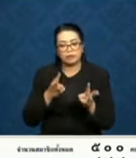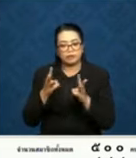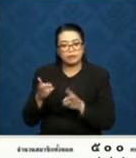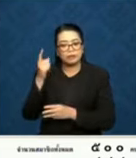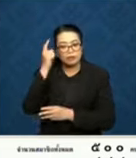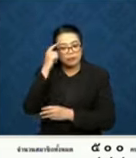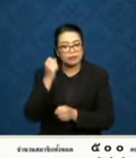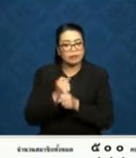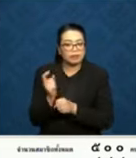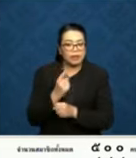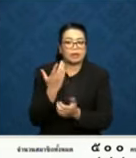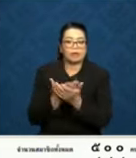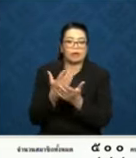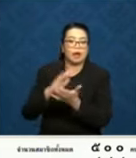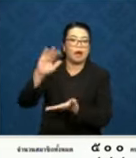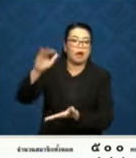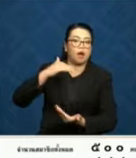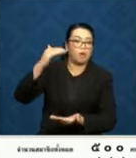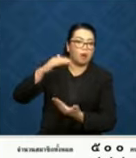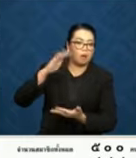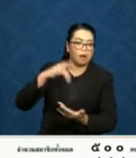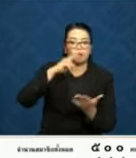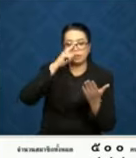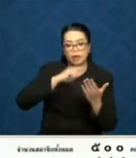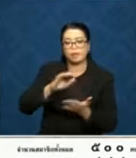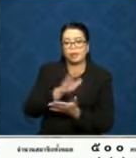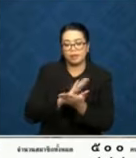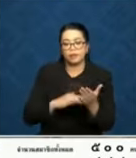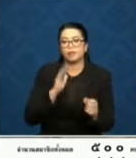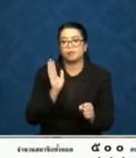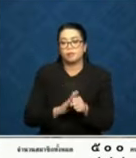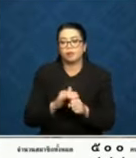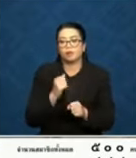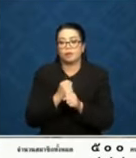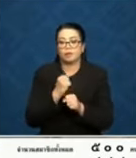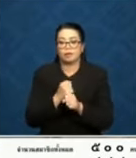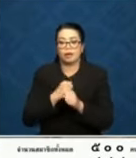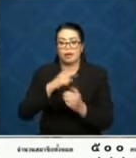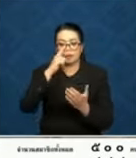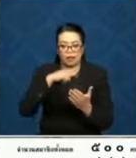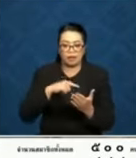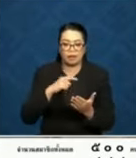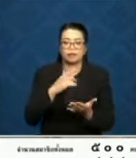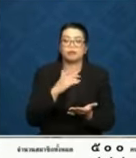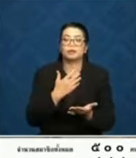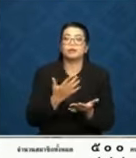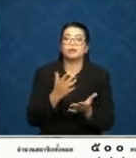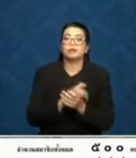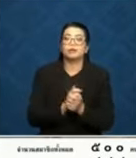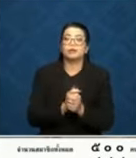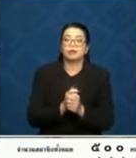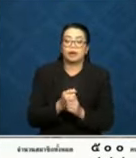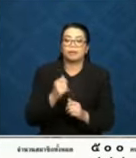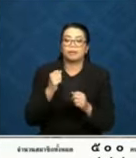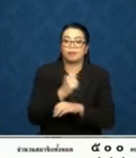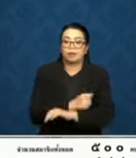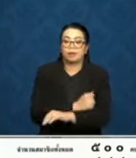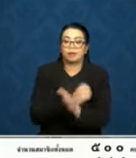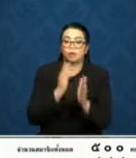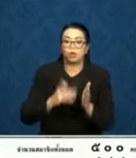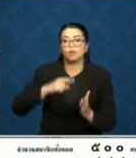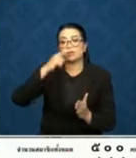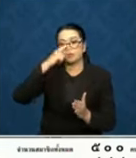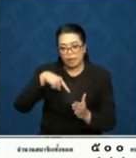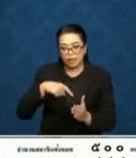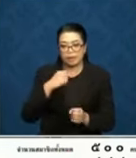ว่าทำอย่างไรให้แงงานที่เข้ามาทำงานใประเทศโดยคนไทยจ่ายออกกับแ่งงานคุณandroOW ที่ไป